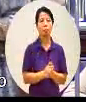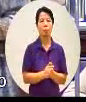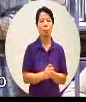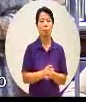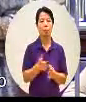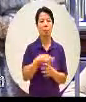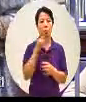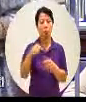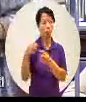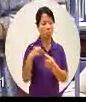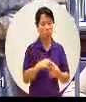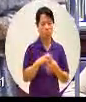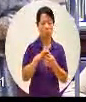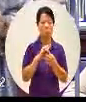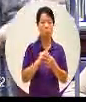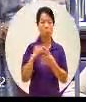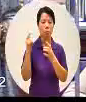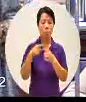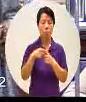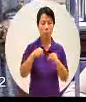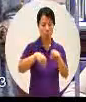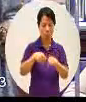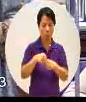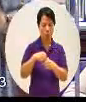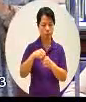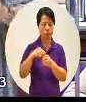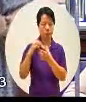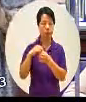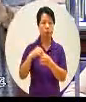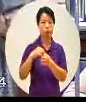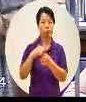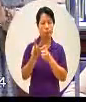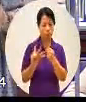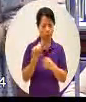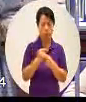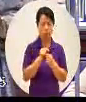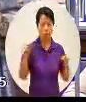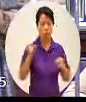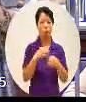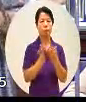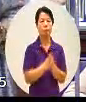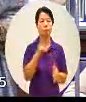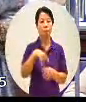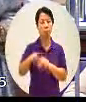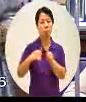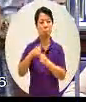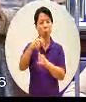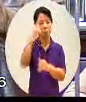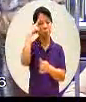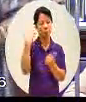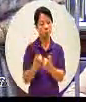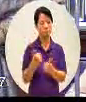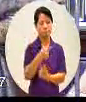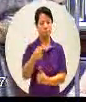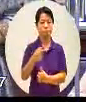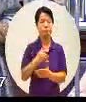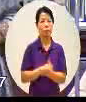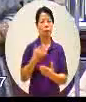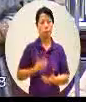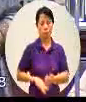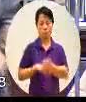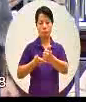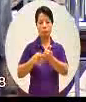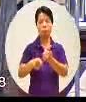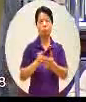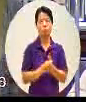多年，啊也有报我们中央。哦啊，当然，如果地方强烈的反对，那我们当然要尊重民